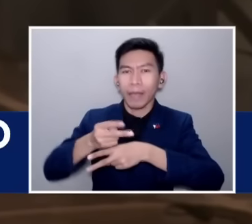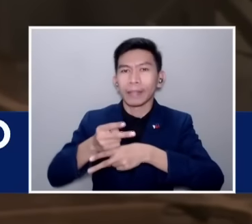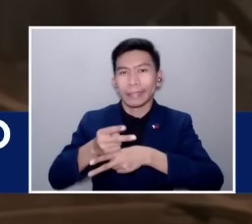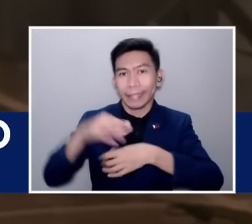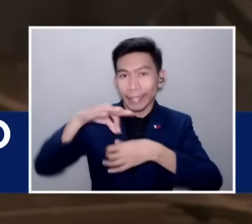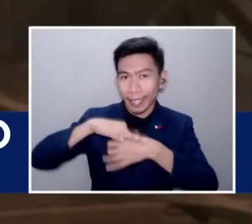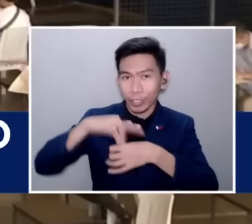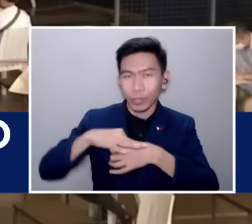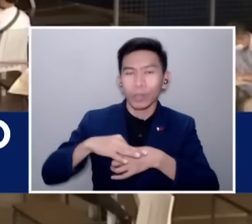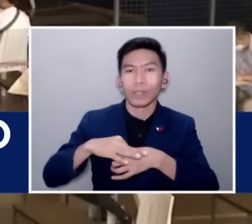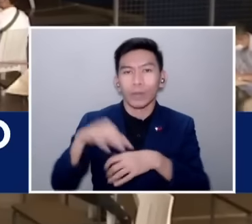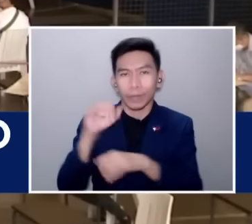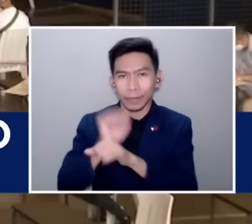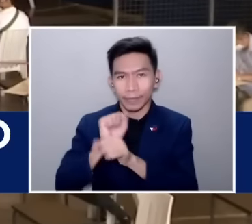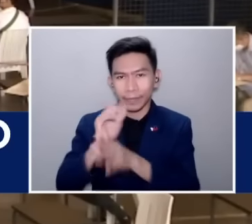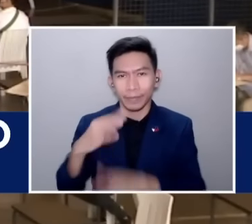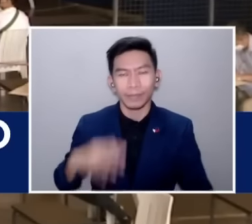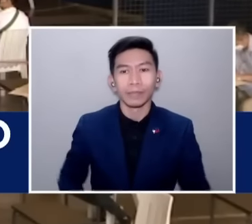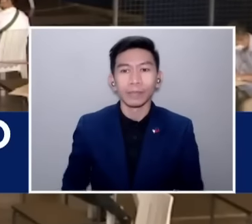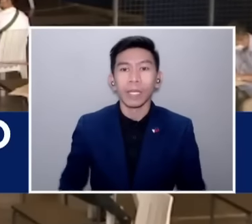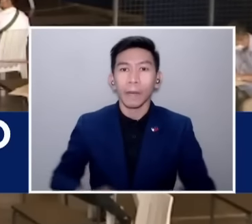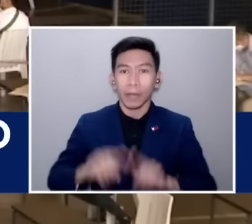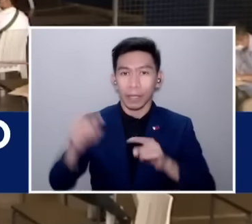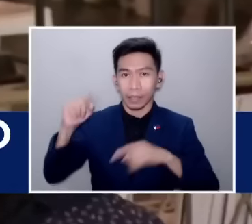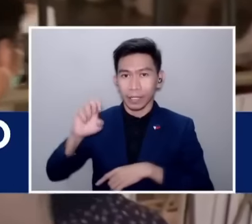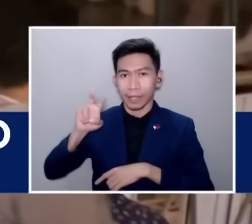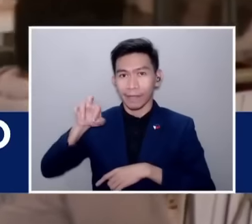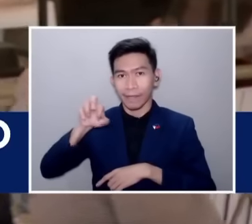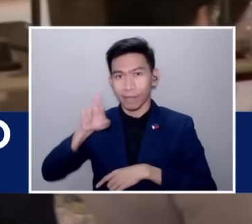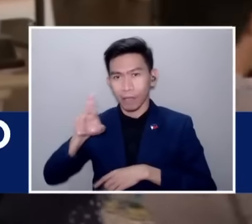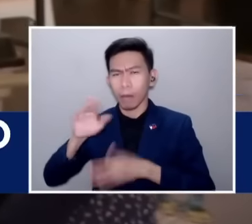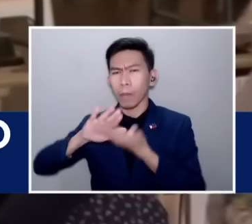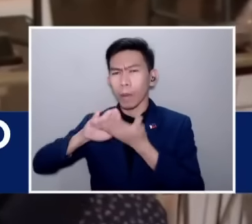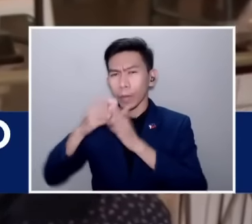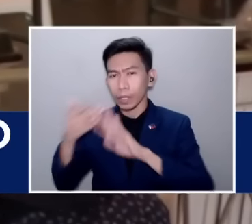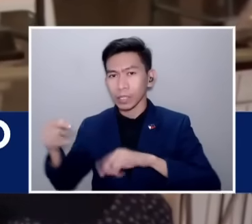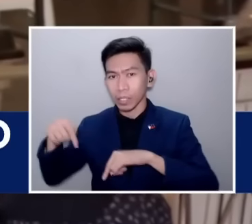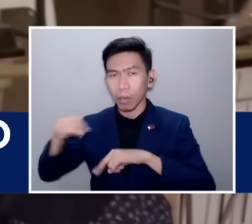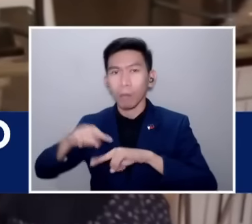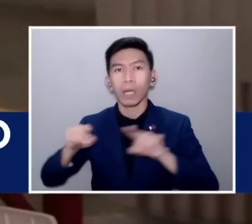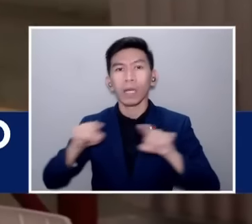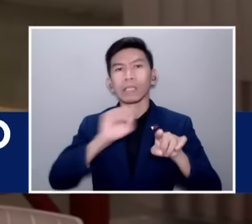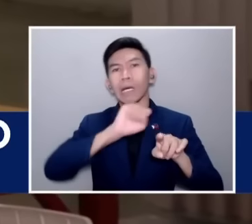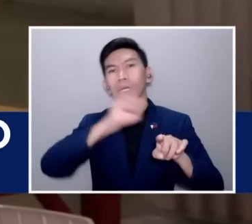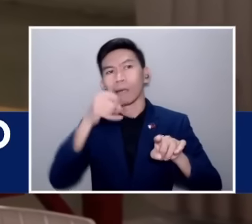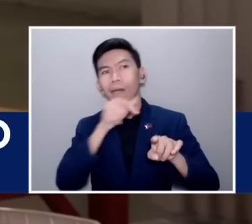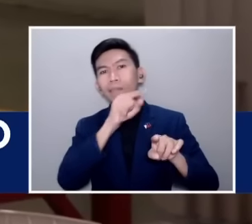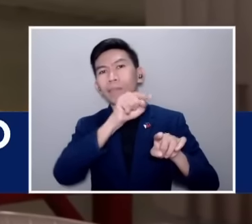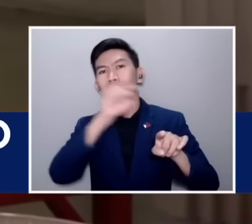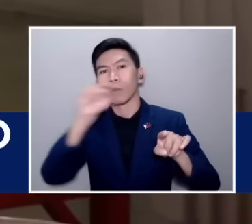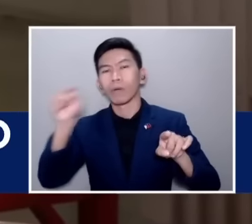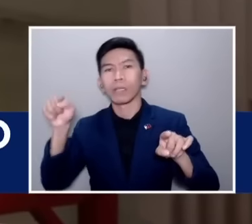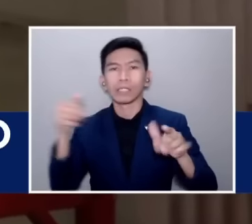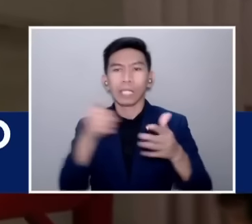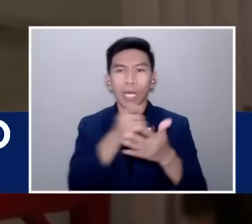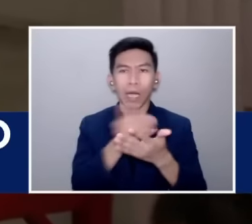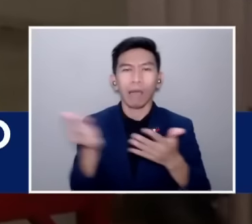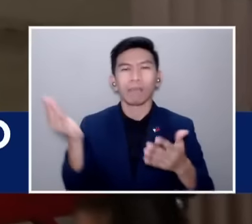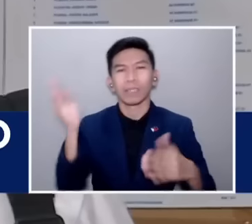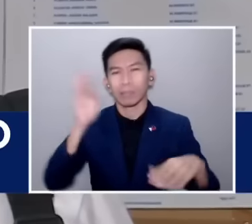payapa at maayos ang halalan dito sa Xavier, nakatanggap pa rin tayo ng report sa ibang lugar sa San Juan kung saan may ilang naranasang issue